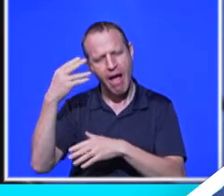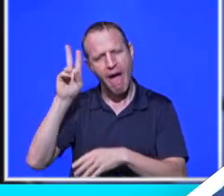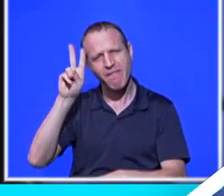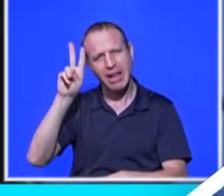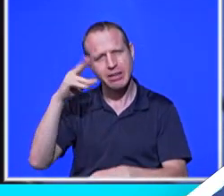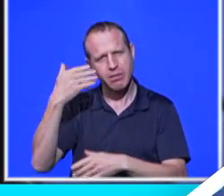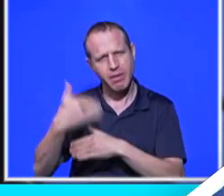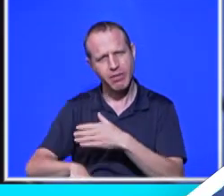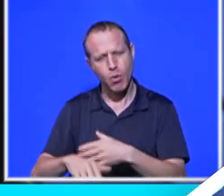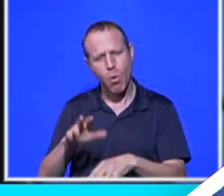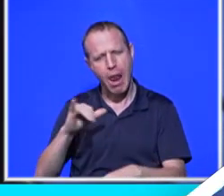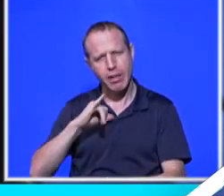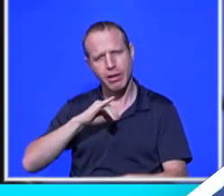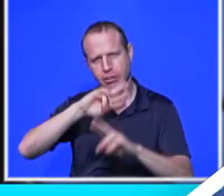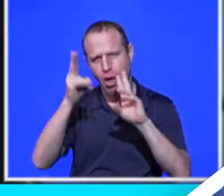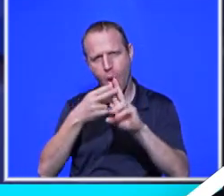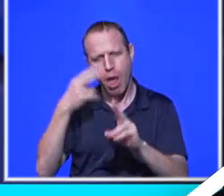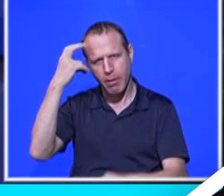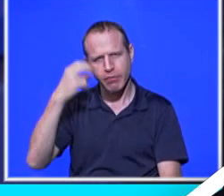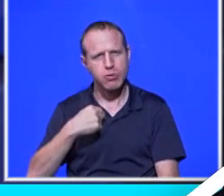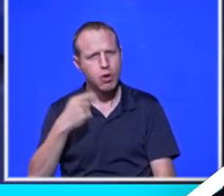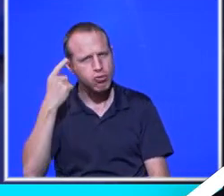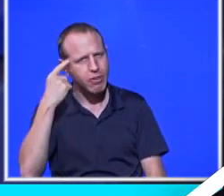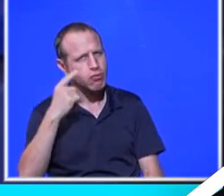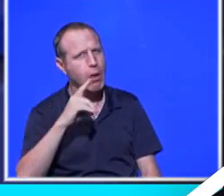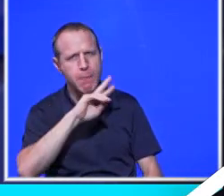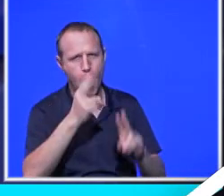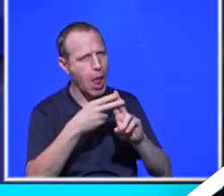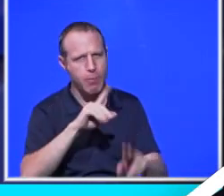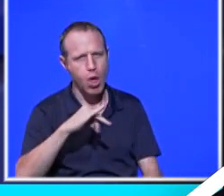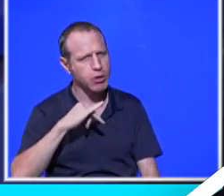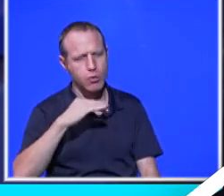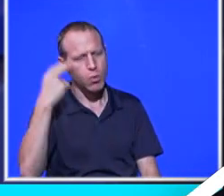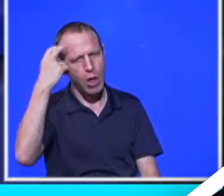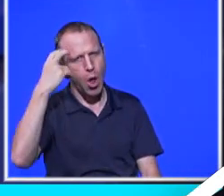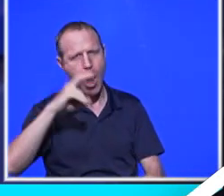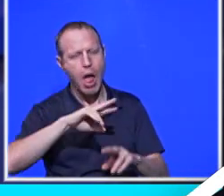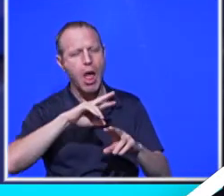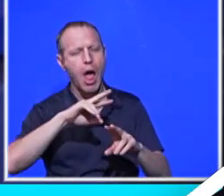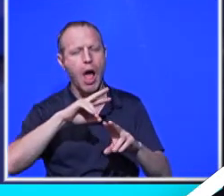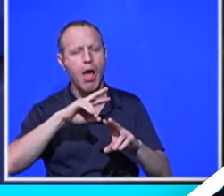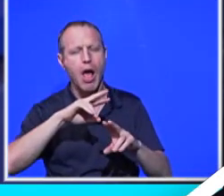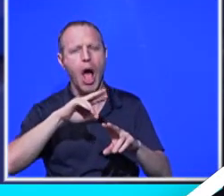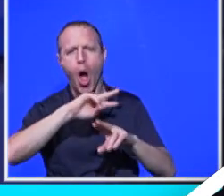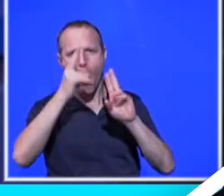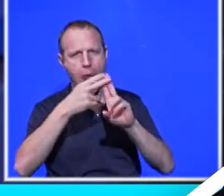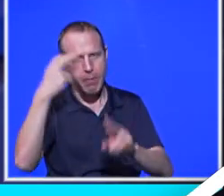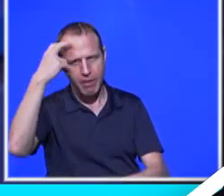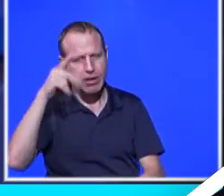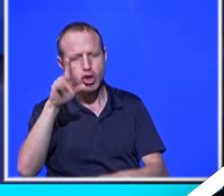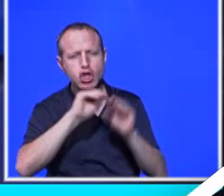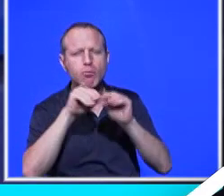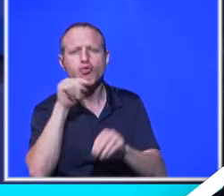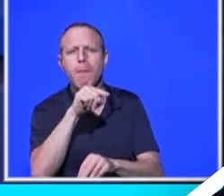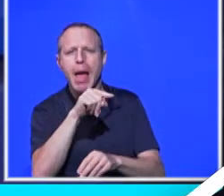לעניין את העולם הערבי? אני חושב שמעולם לא עניינו את העולם הערבי באמת. הם השתמשו בהם ככלי רק כדי לנגח